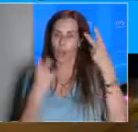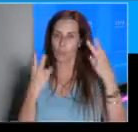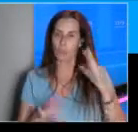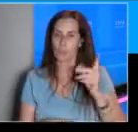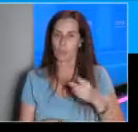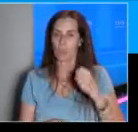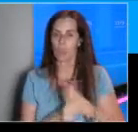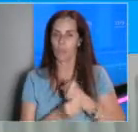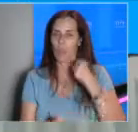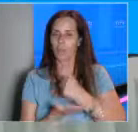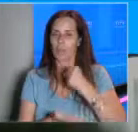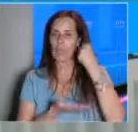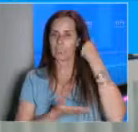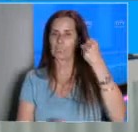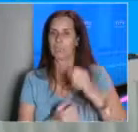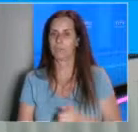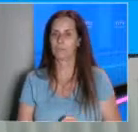ומה שצריך עכשיו זה להעביר תקציב,